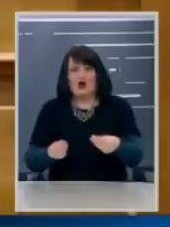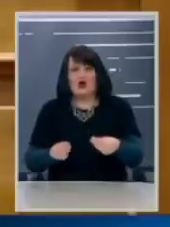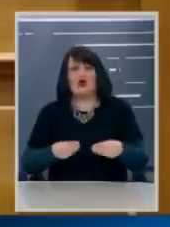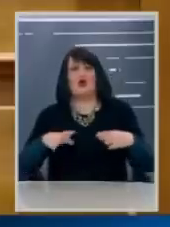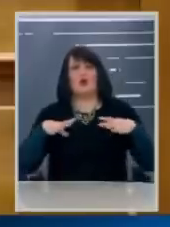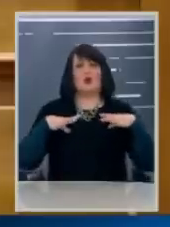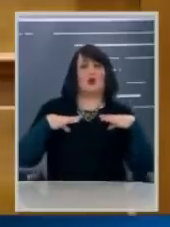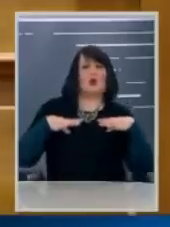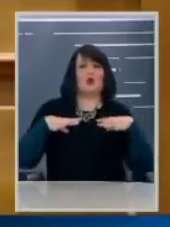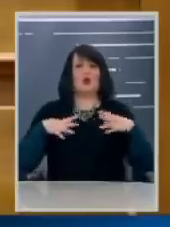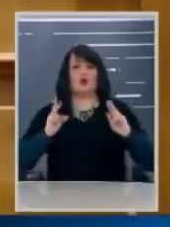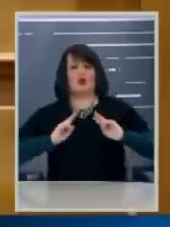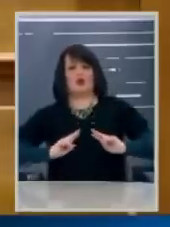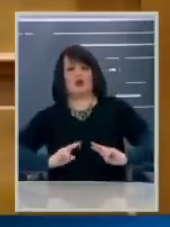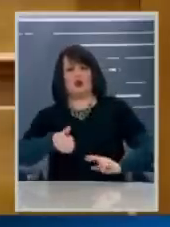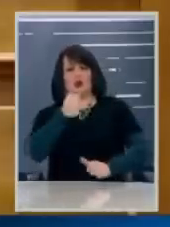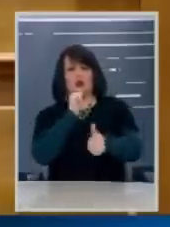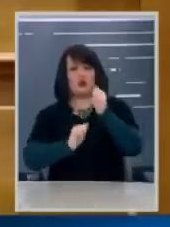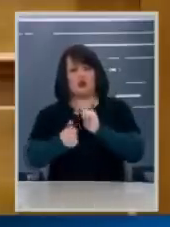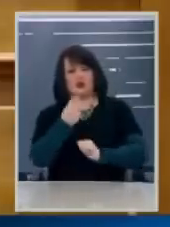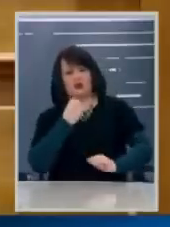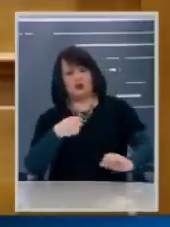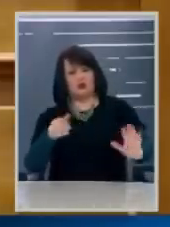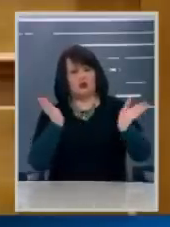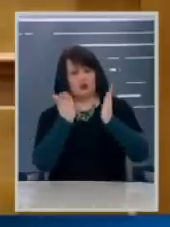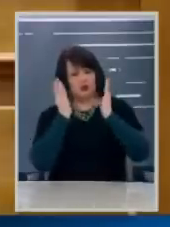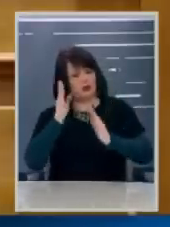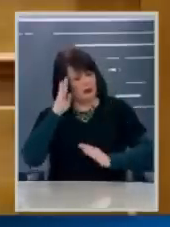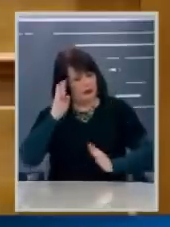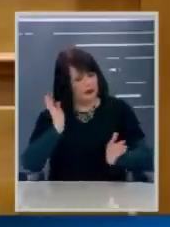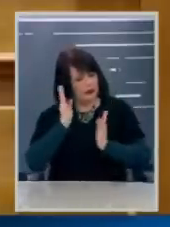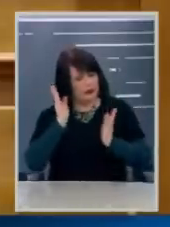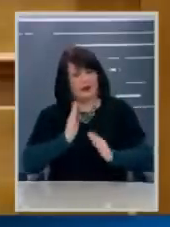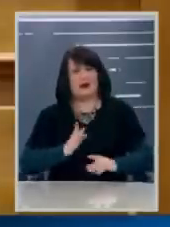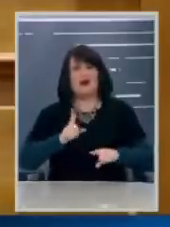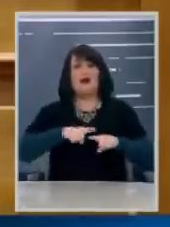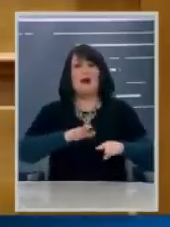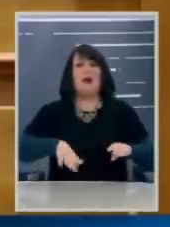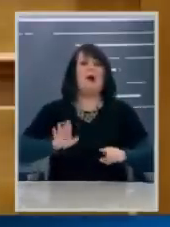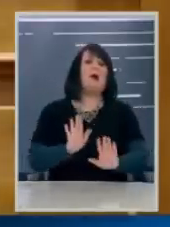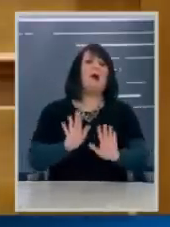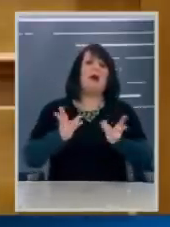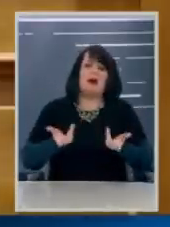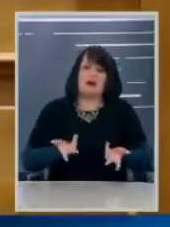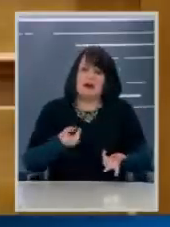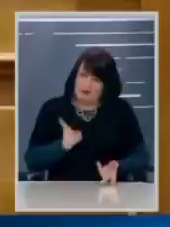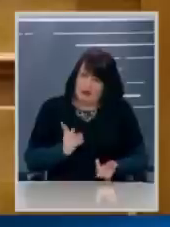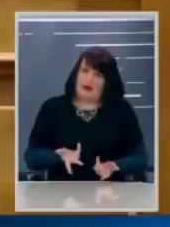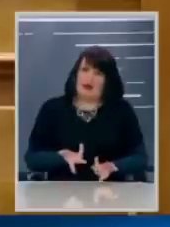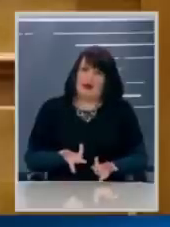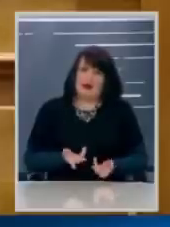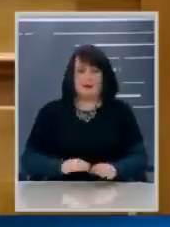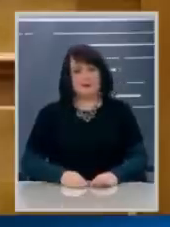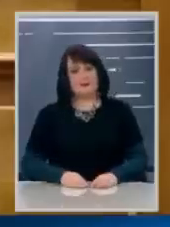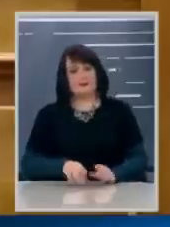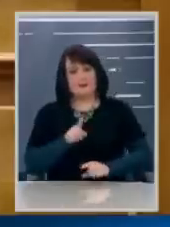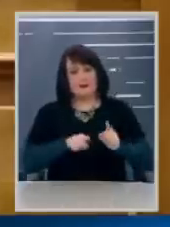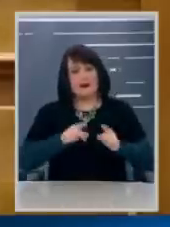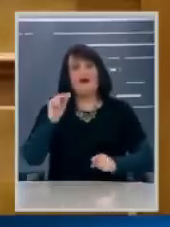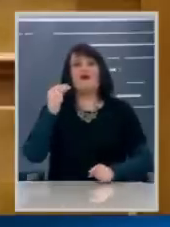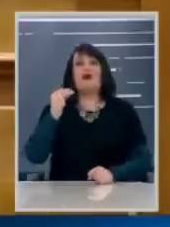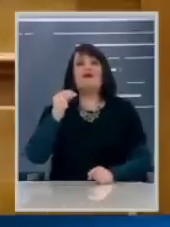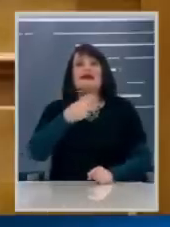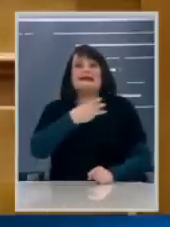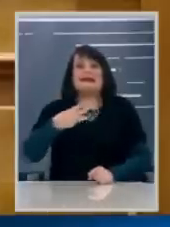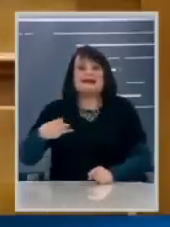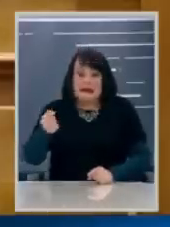και φρένο, και η χώρα σου ας κινδυνεύει? Μετά παρουσιάζονται βουλευτές δικοί σας εδώ του ΣΥΡΙΖΑ, έχω ένα παράπονο,